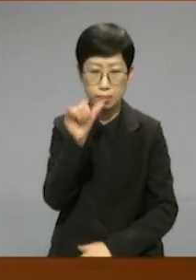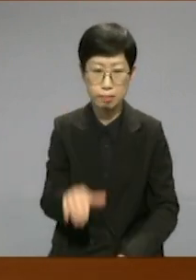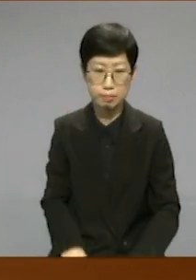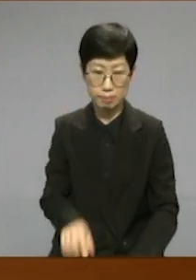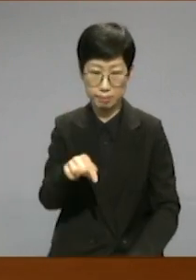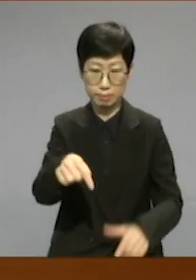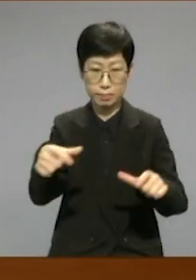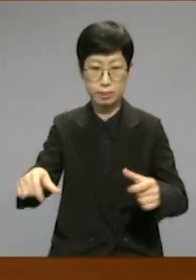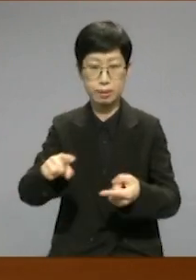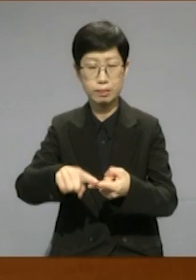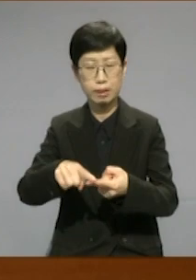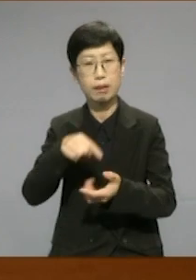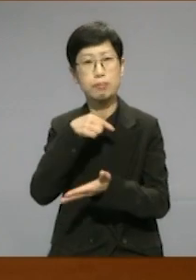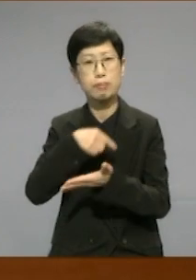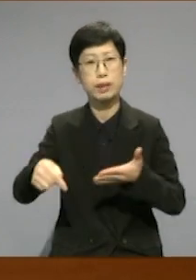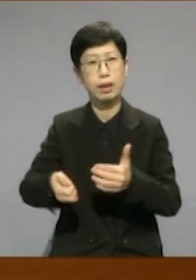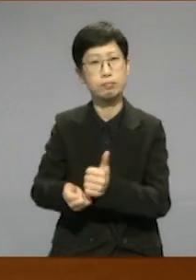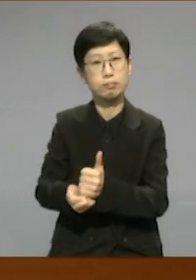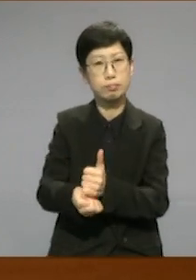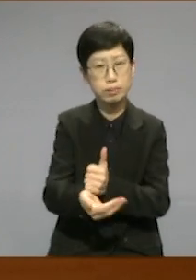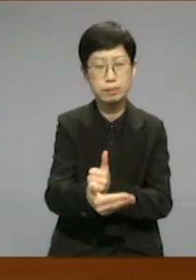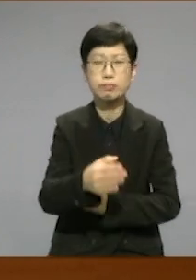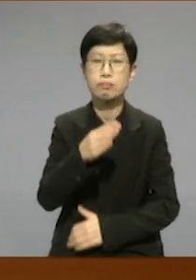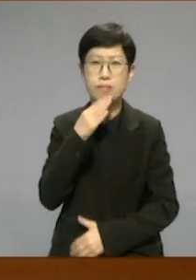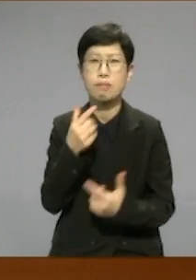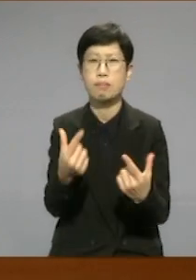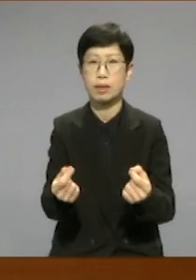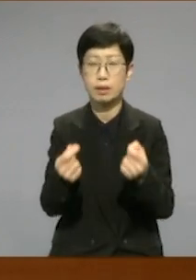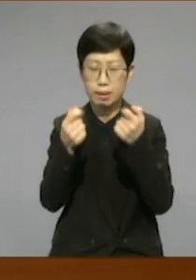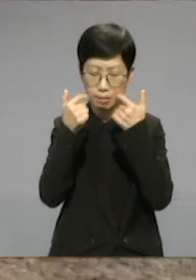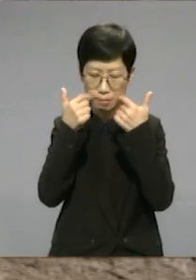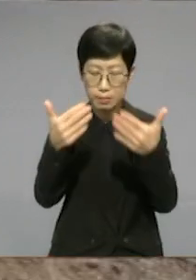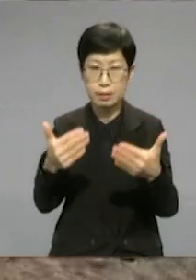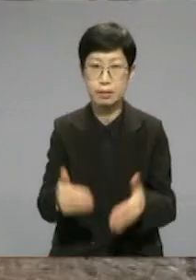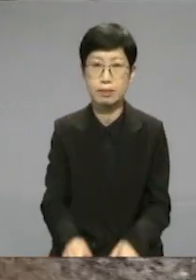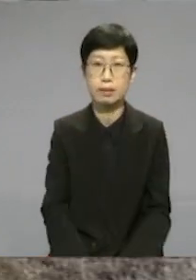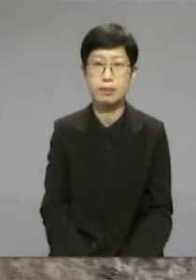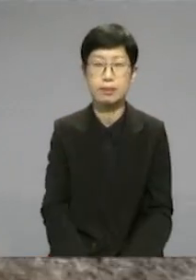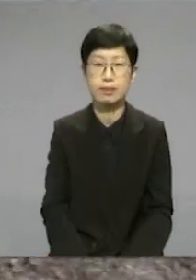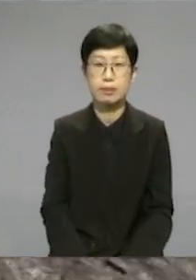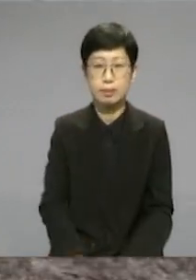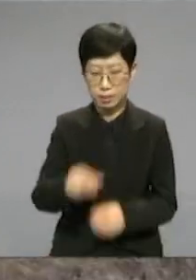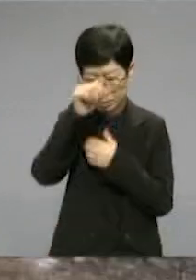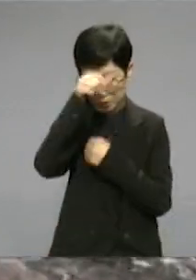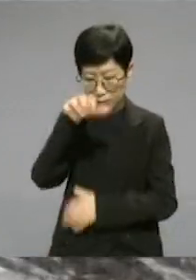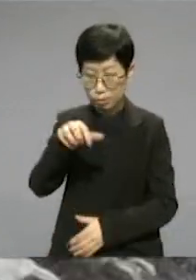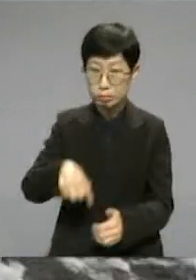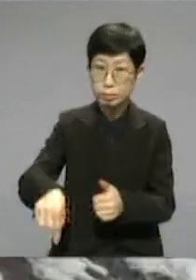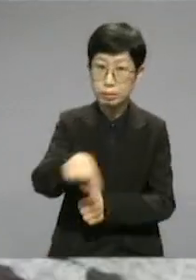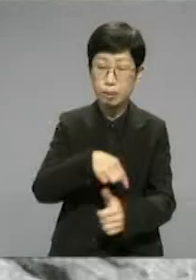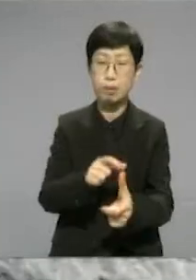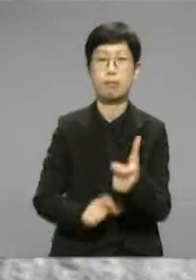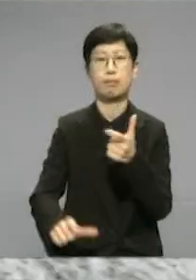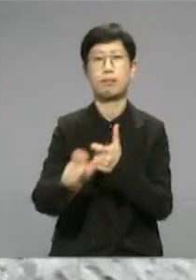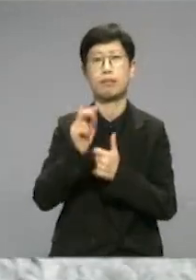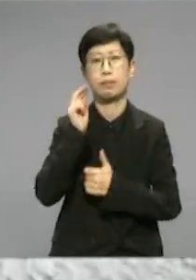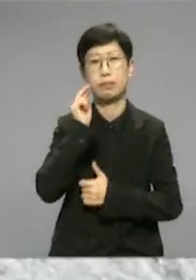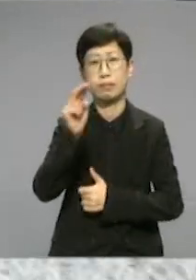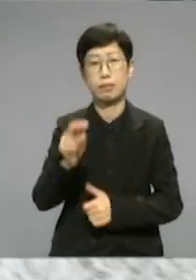vrai que c'est pour ces régions-là, l'impact, il est évident, hein. 이탈리아의 상황은 더